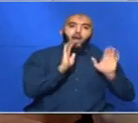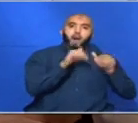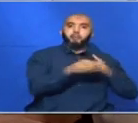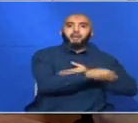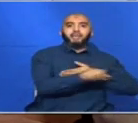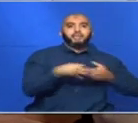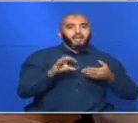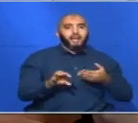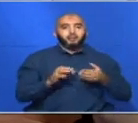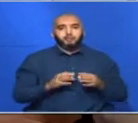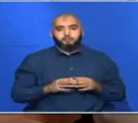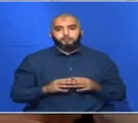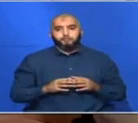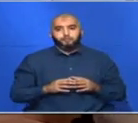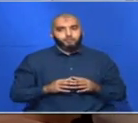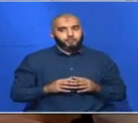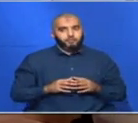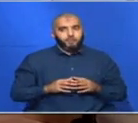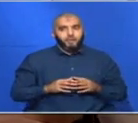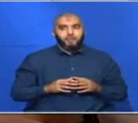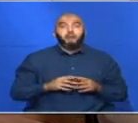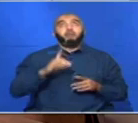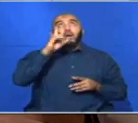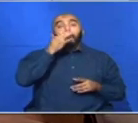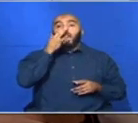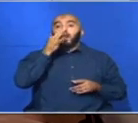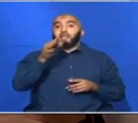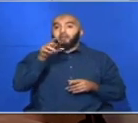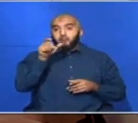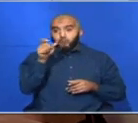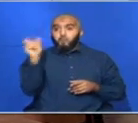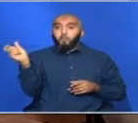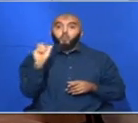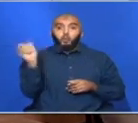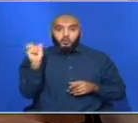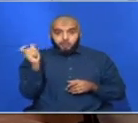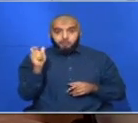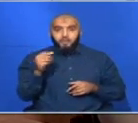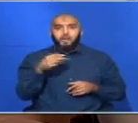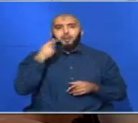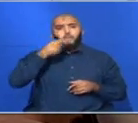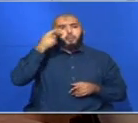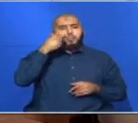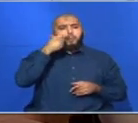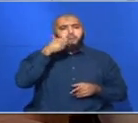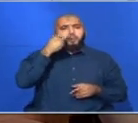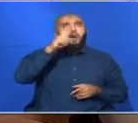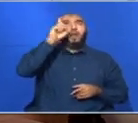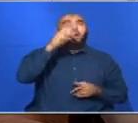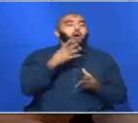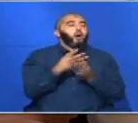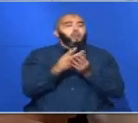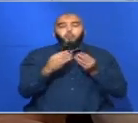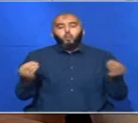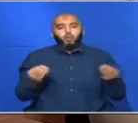يقول اذكروا الله ذكرا كثيرا فذكر الكثير يعني هو انني اكون